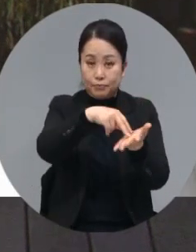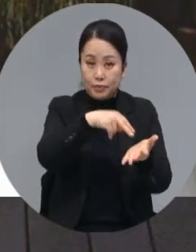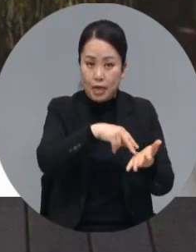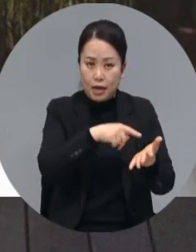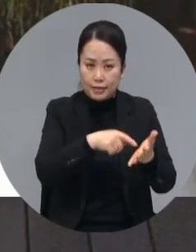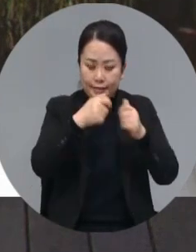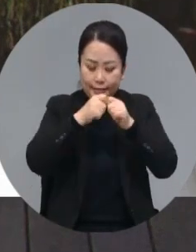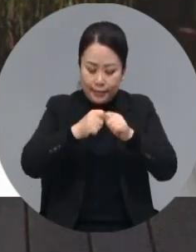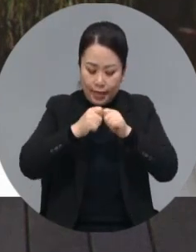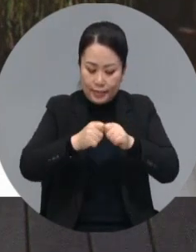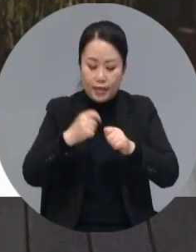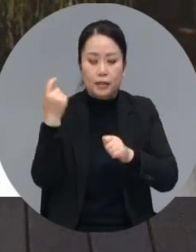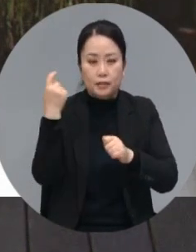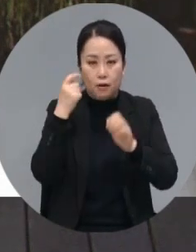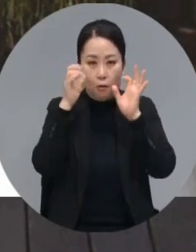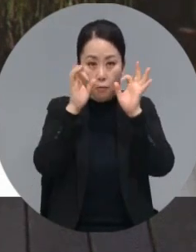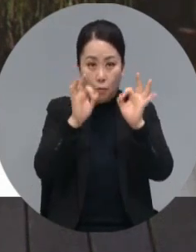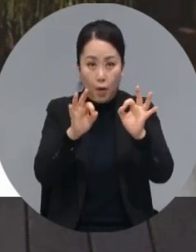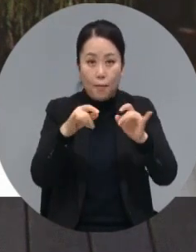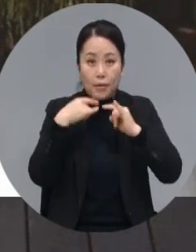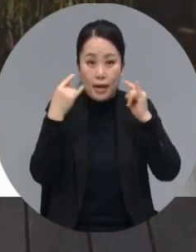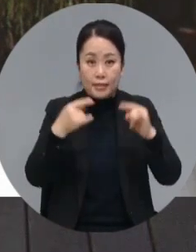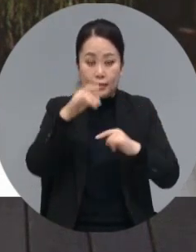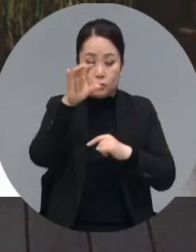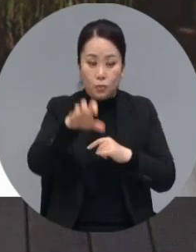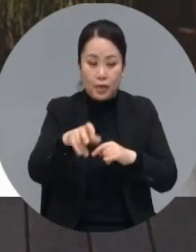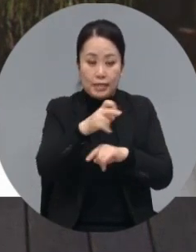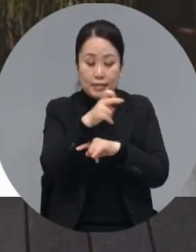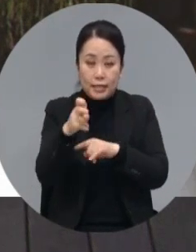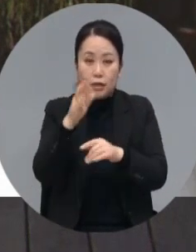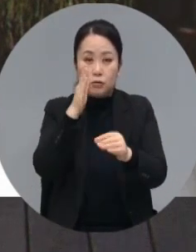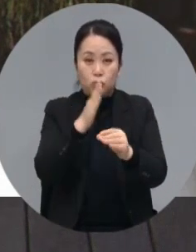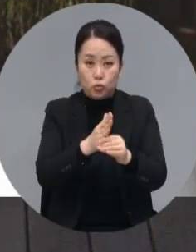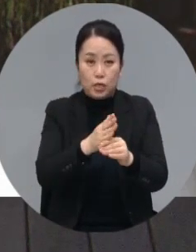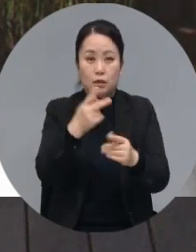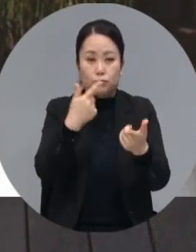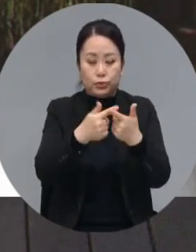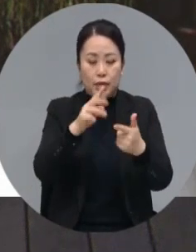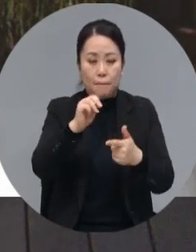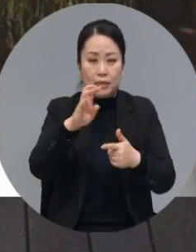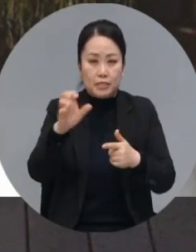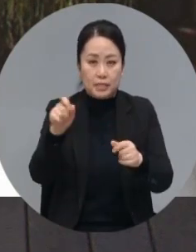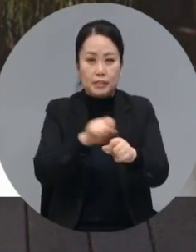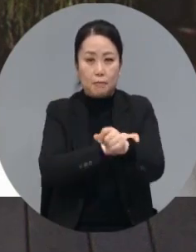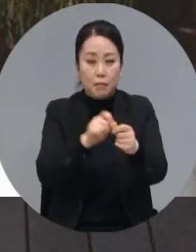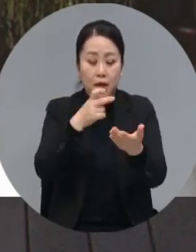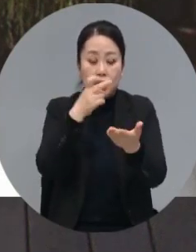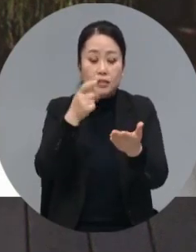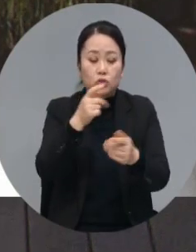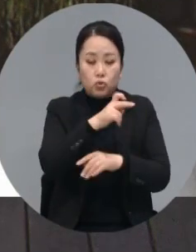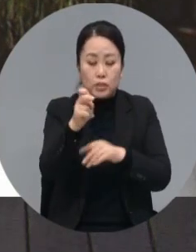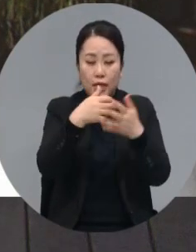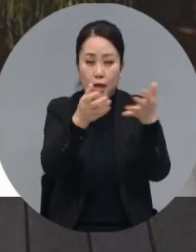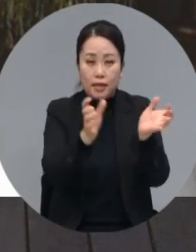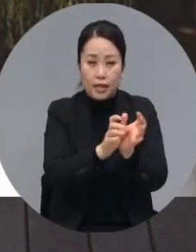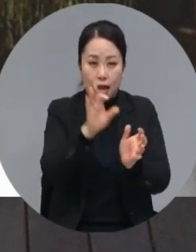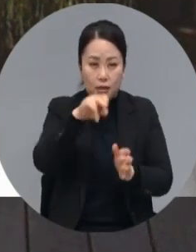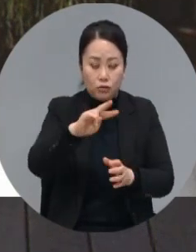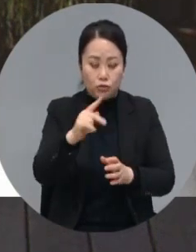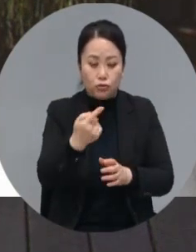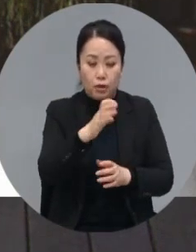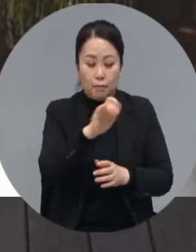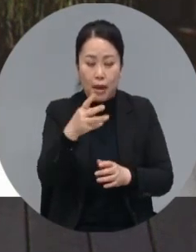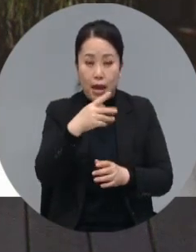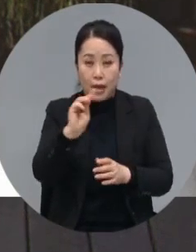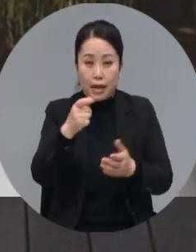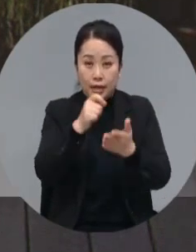자세하게 들여다보겠습니다. 프랑스 현지에서 취재를 이어가고 있는 부산 MBC 특별취재단 윤파란 기자가 부산시